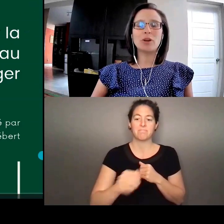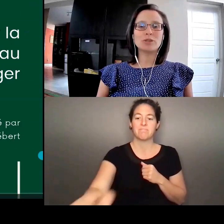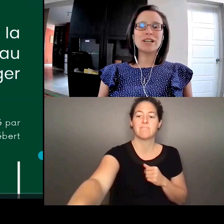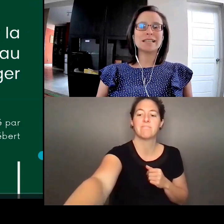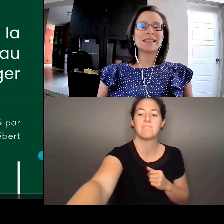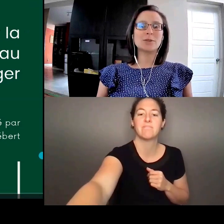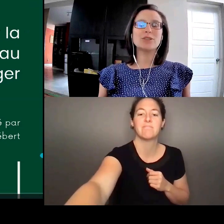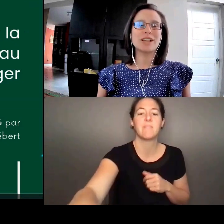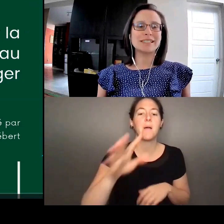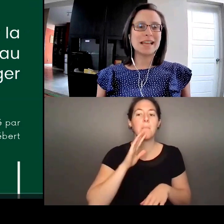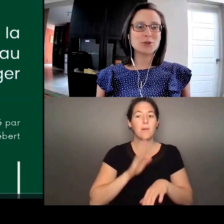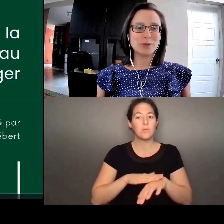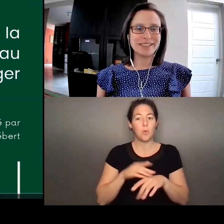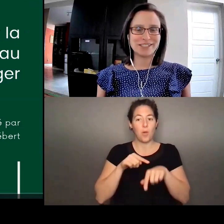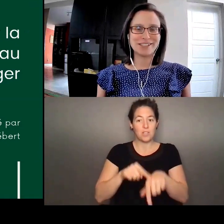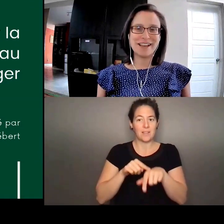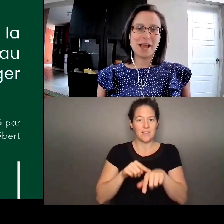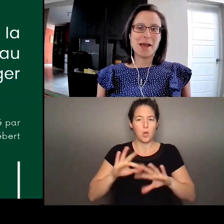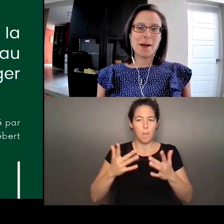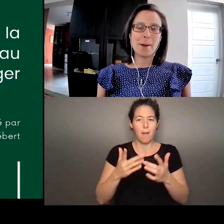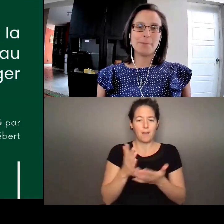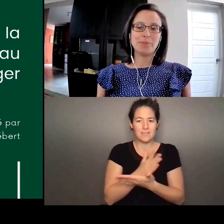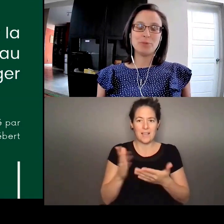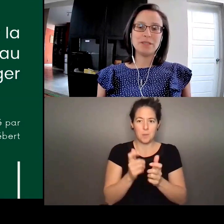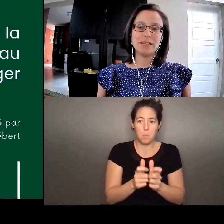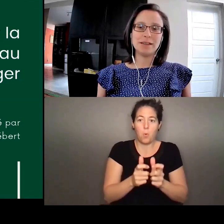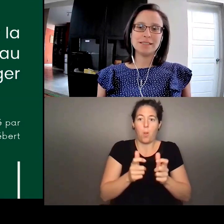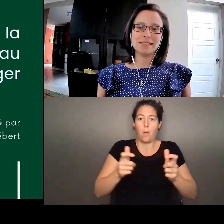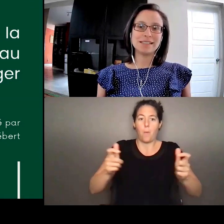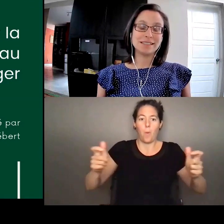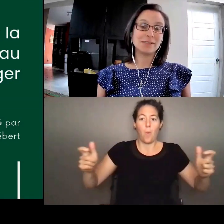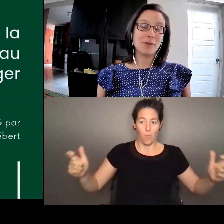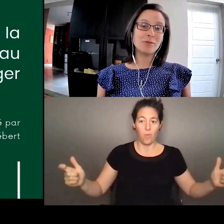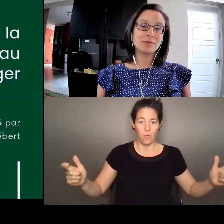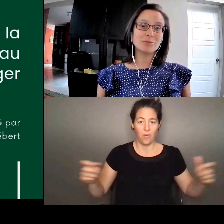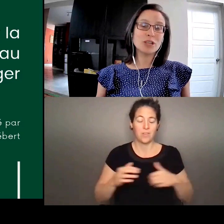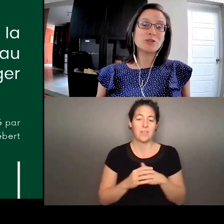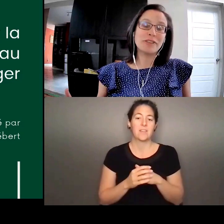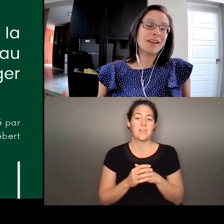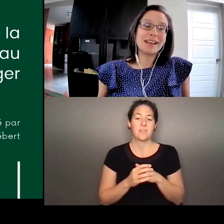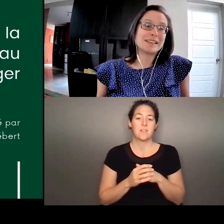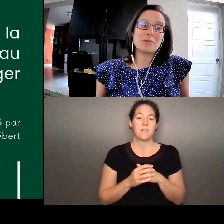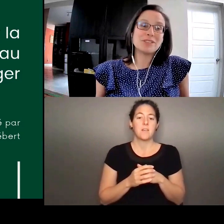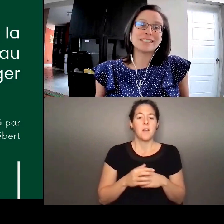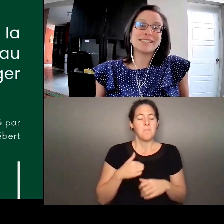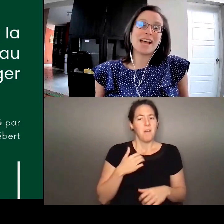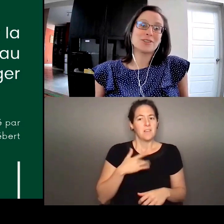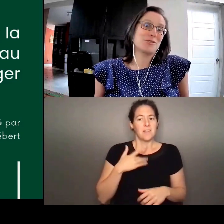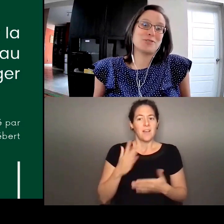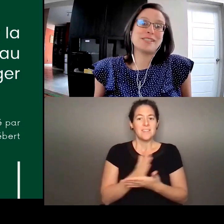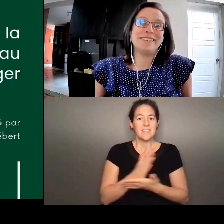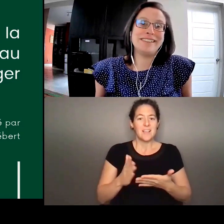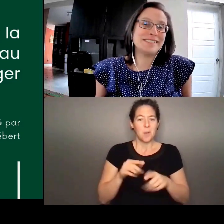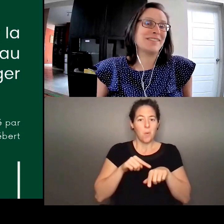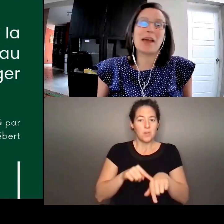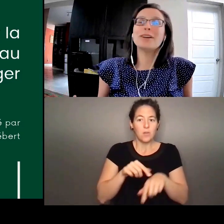comment prolonger la saison de jardinage au potager. Puis, c'est ça, dans le fond, moi, je trouve que la saison de jardinage,